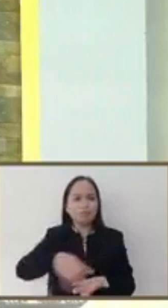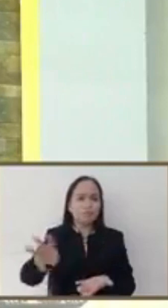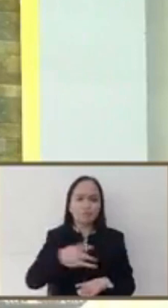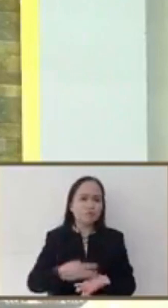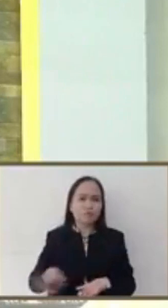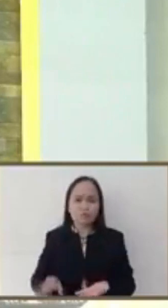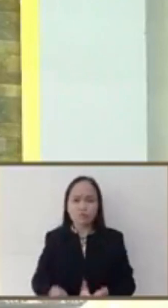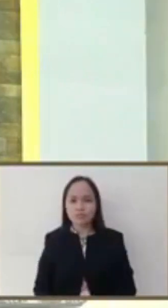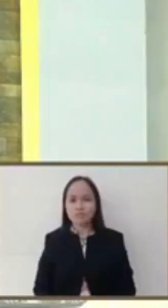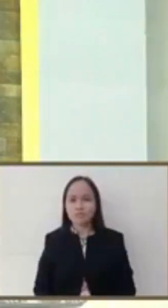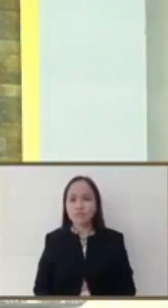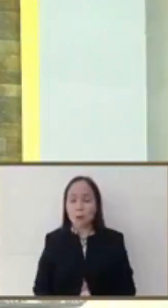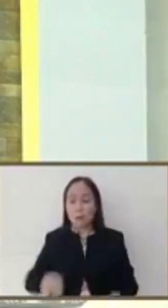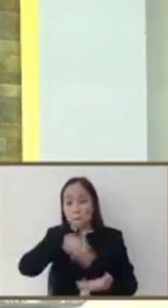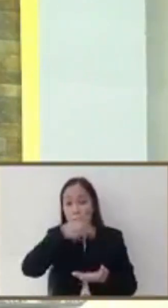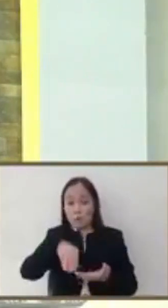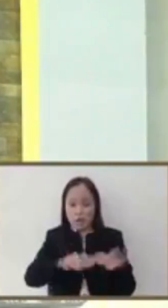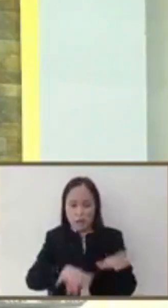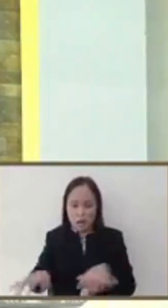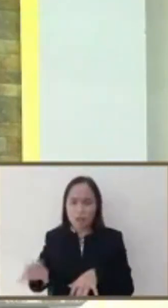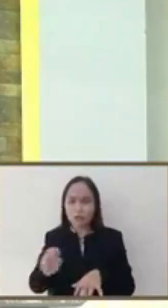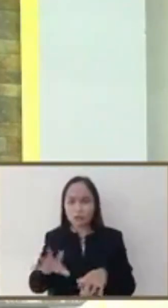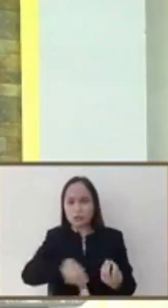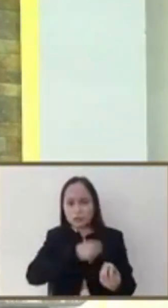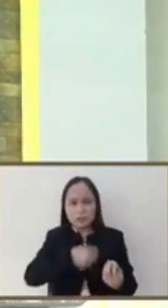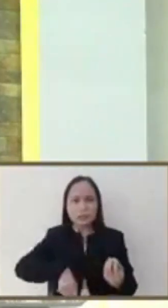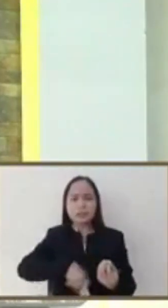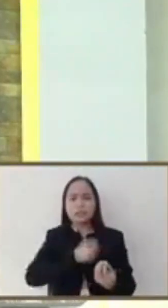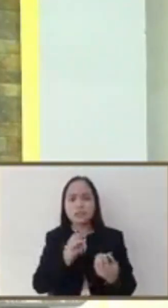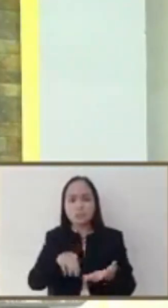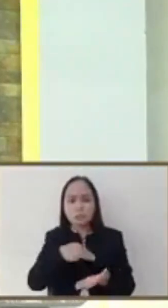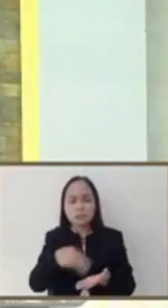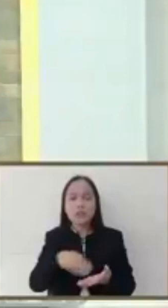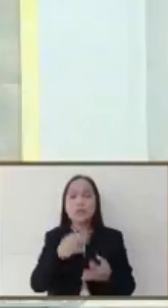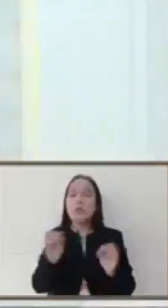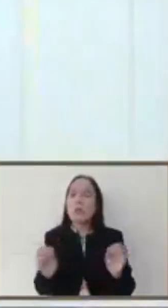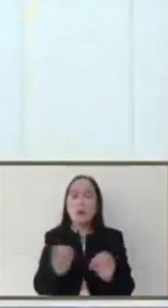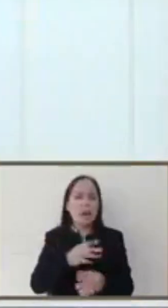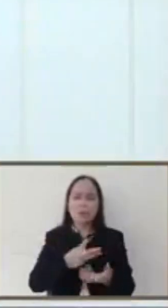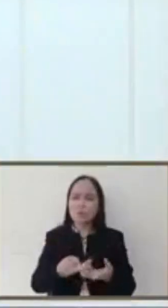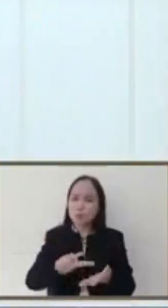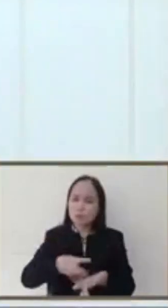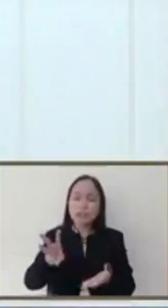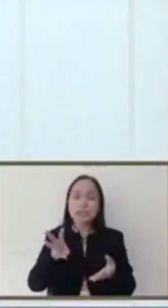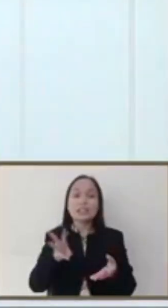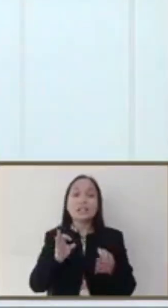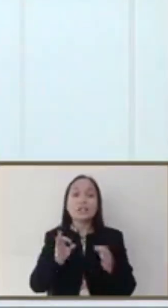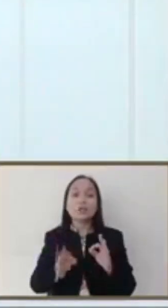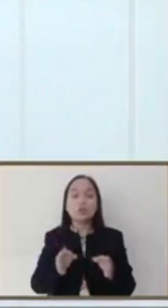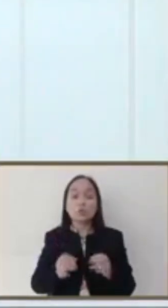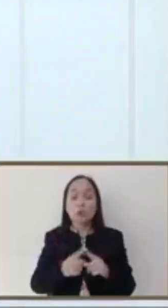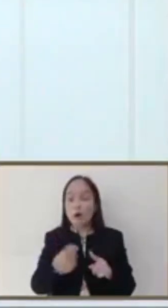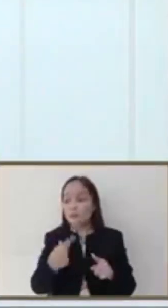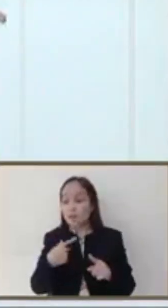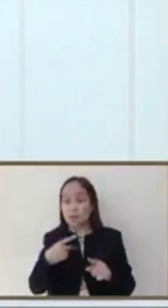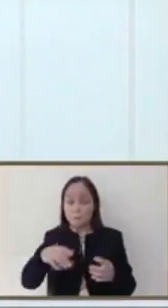yan at mga musical instrument natin at kayo mga players ng musical instruments natin, walang pagkakaiba kayo sa mga players na nasa